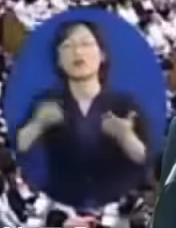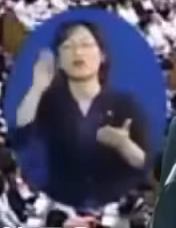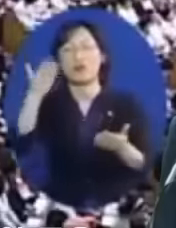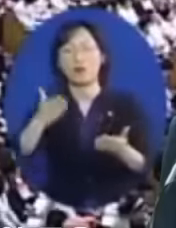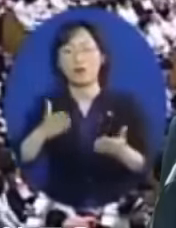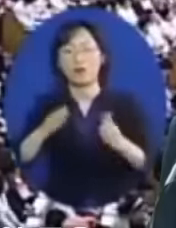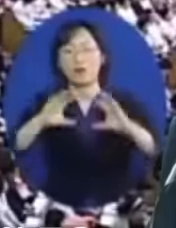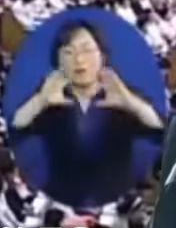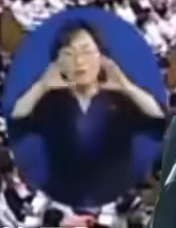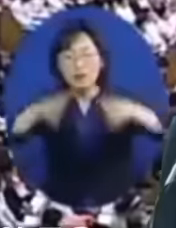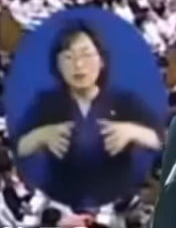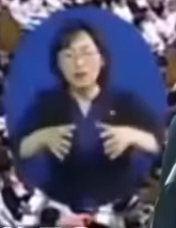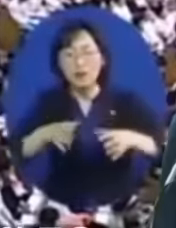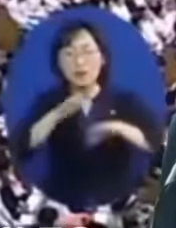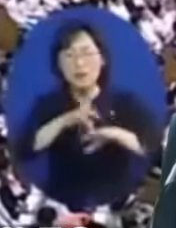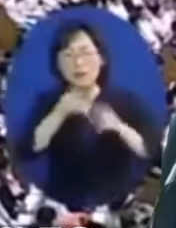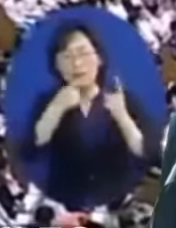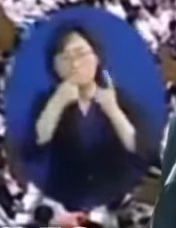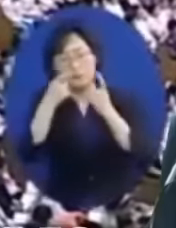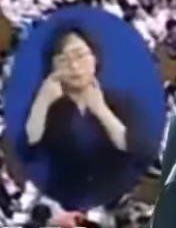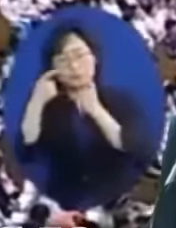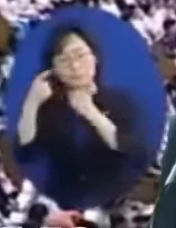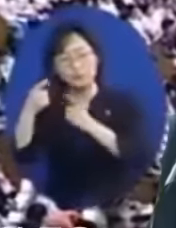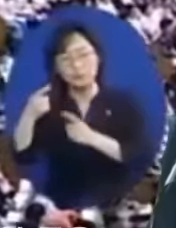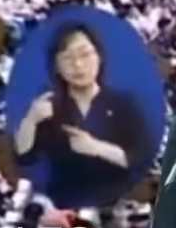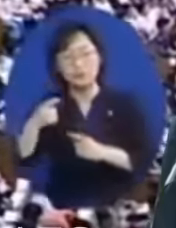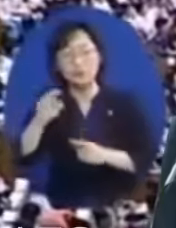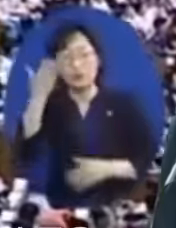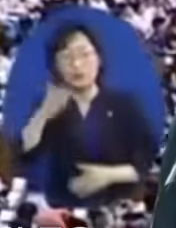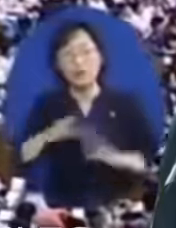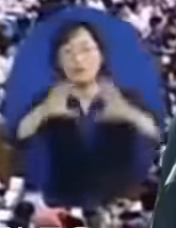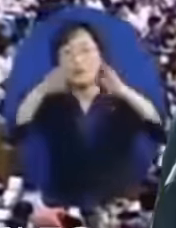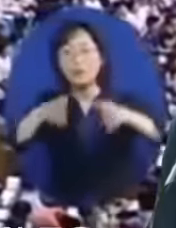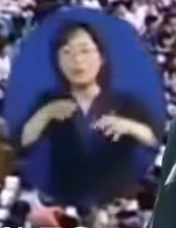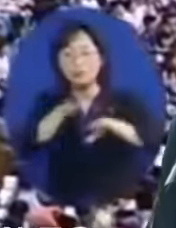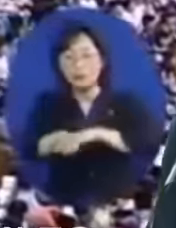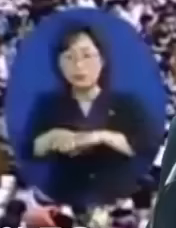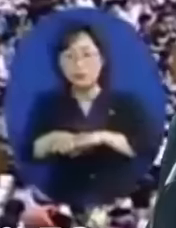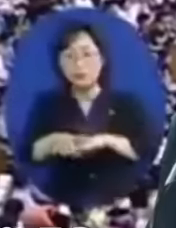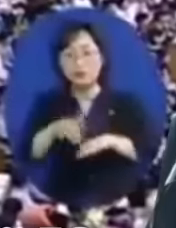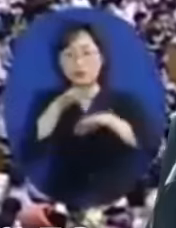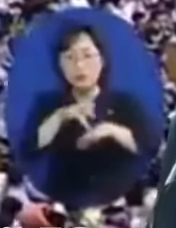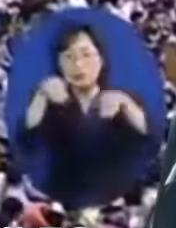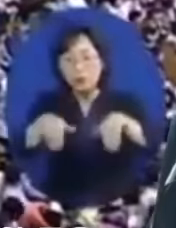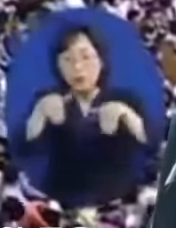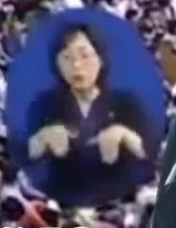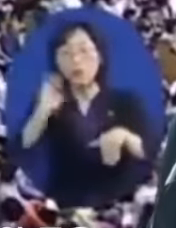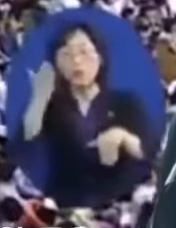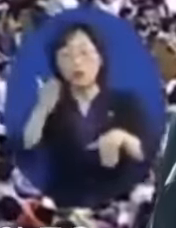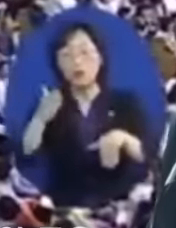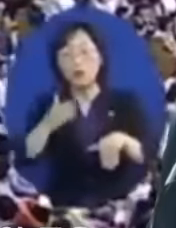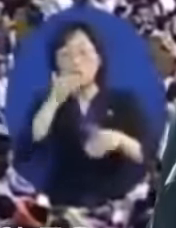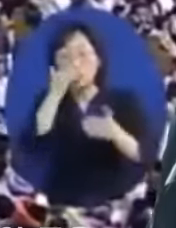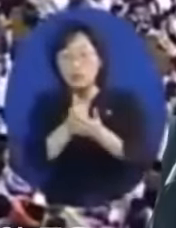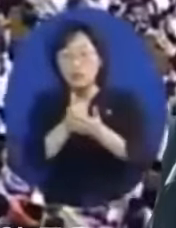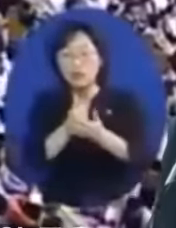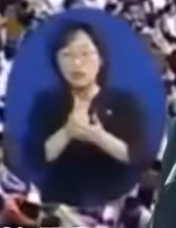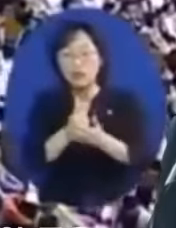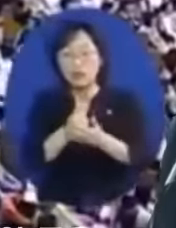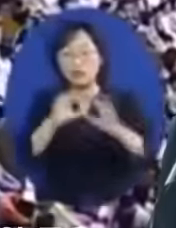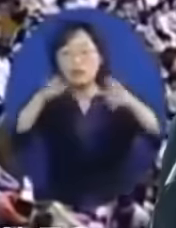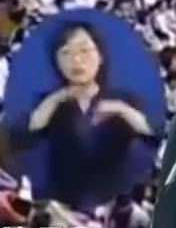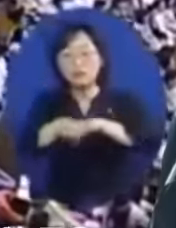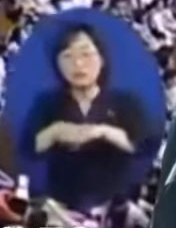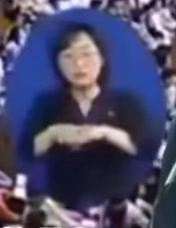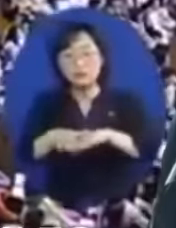마귀에 잡혀서 꼼짝을 못합니다. 세속적인 인생이요 마귀의 종으로 살았는데 이 세속과 마귀에서 우리를 놓아주기